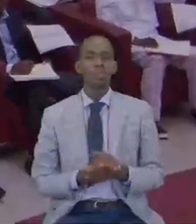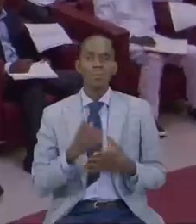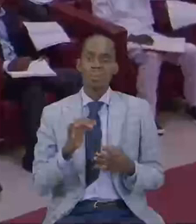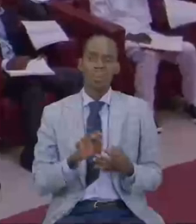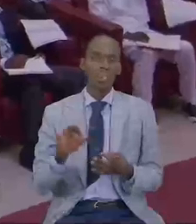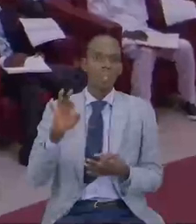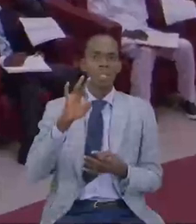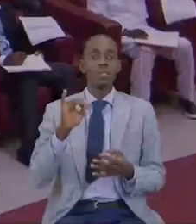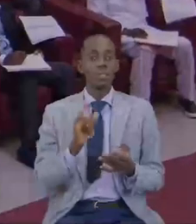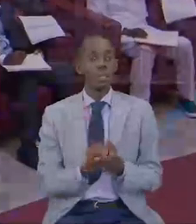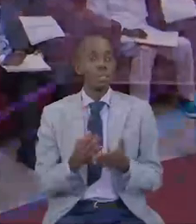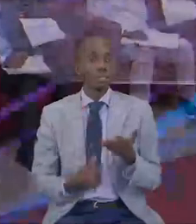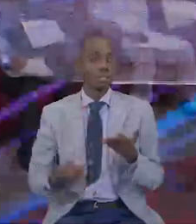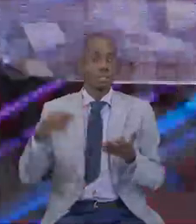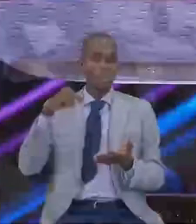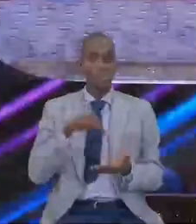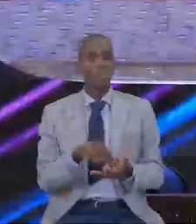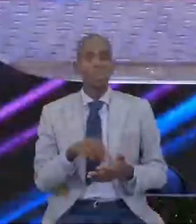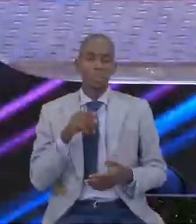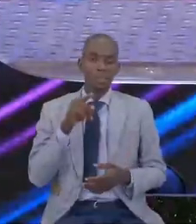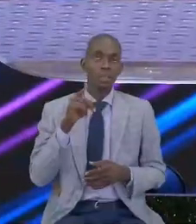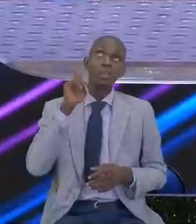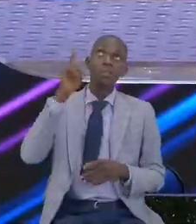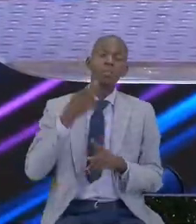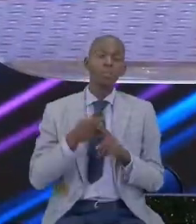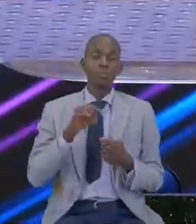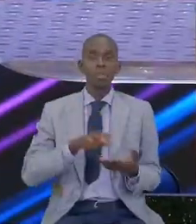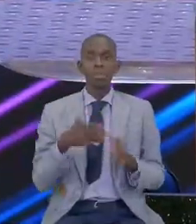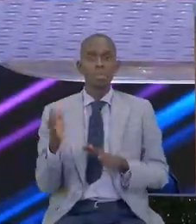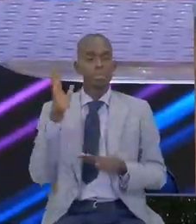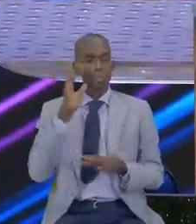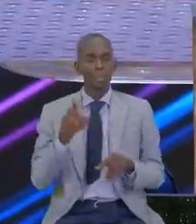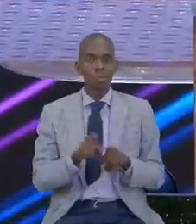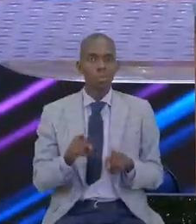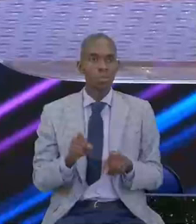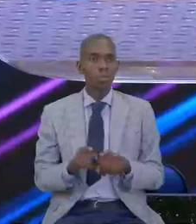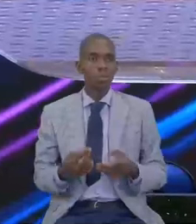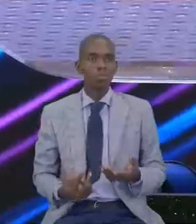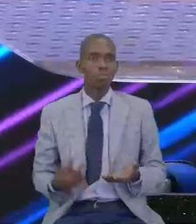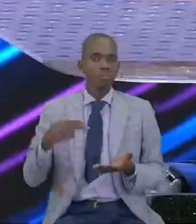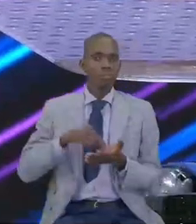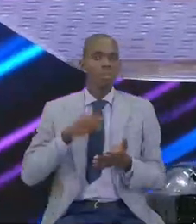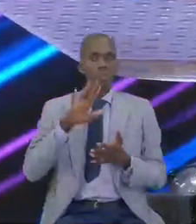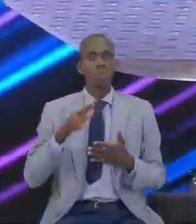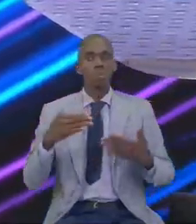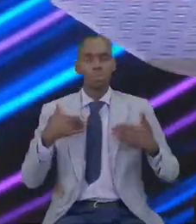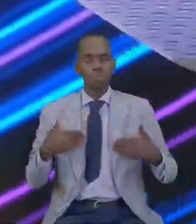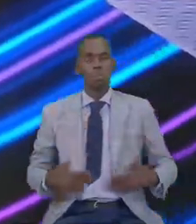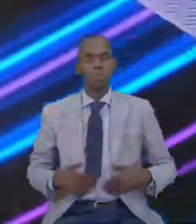l'a ressuscité des morts rendra aussi la vie à vos corps mortels par son esprit.